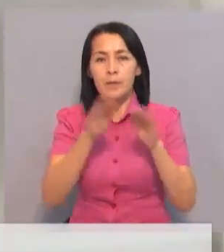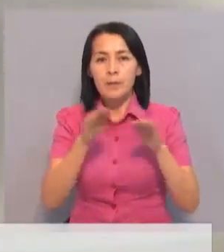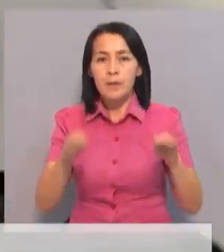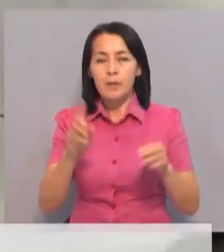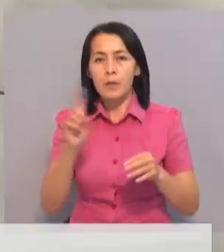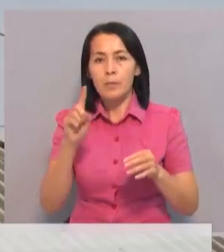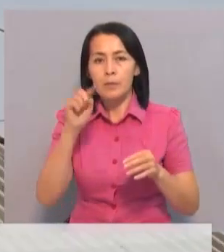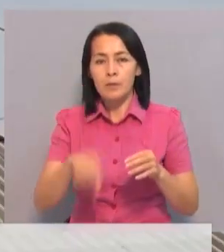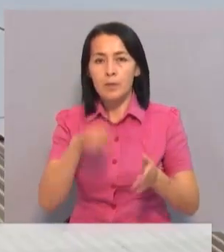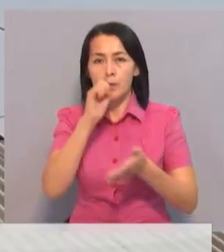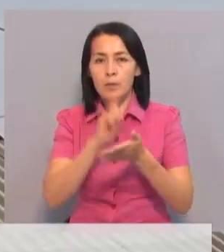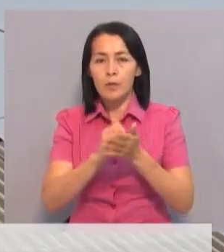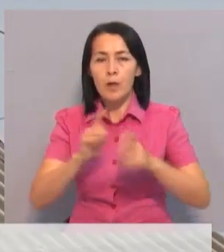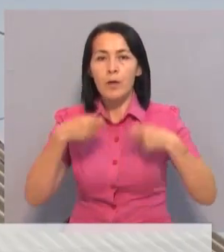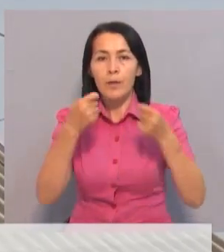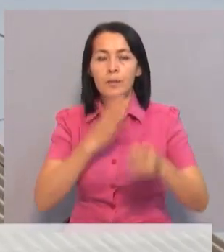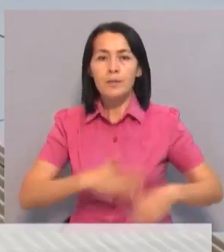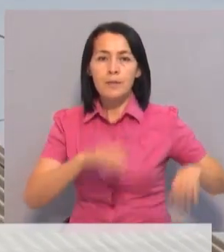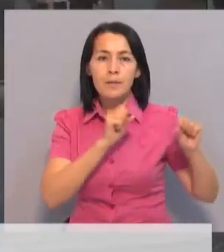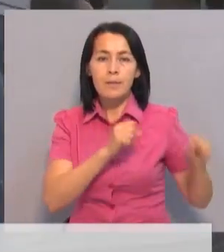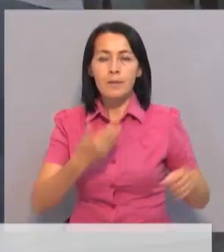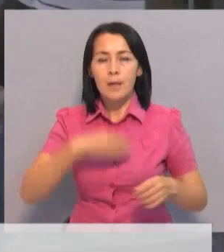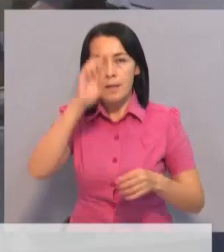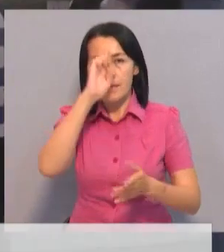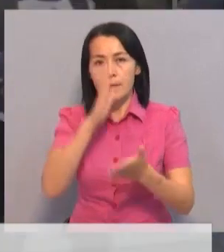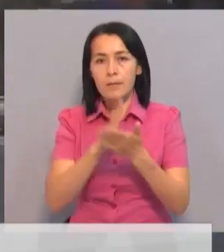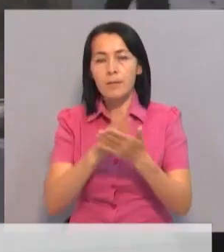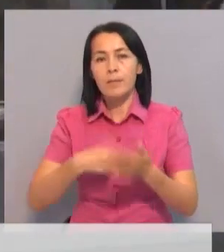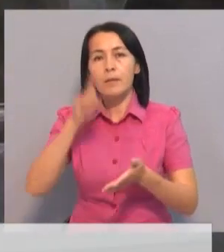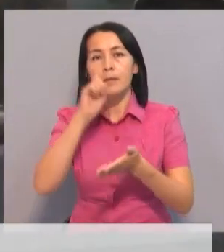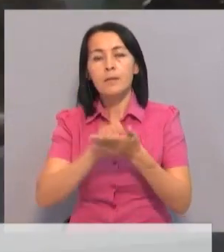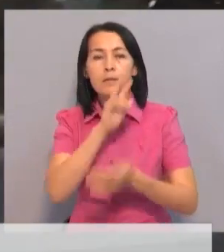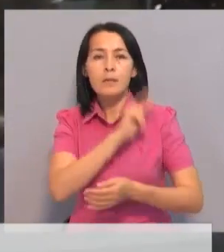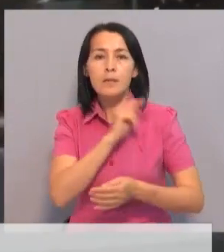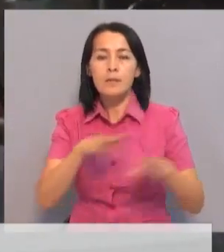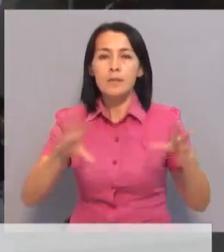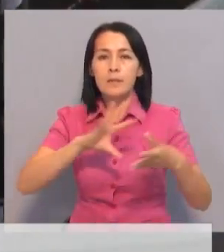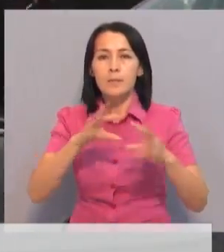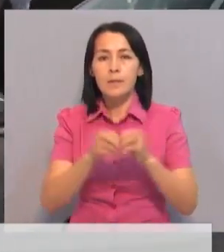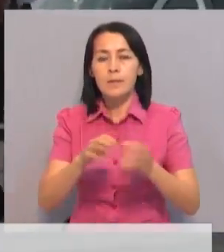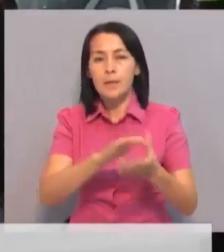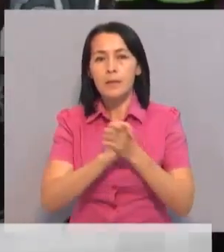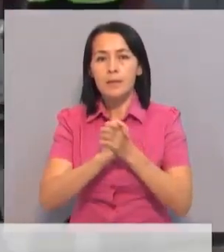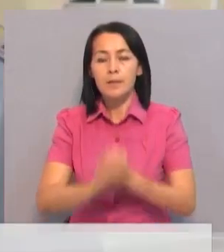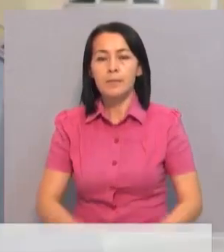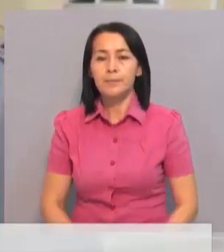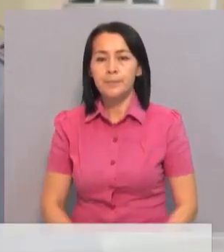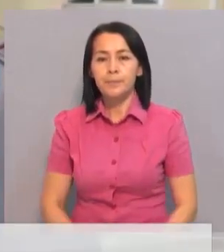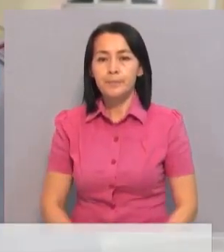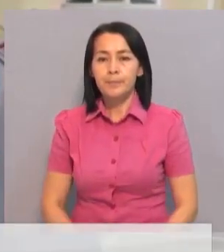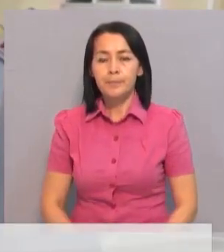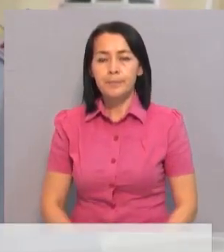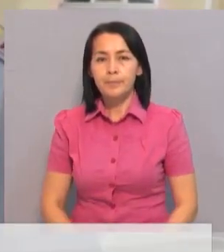о том, что наш долг – это обеспечить безопасность нашей страны, и мы должны работать вместе как единое целое.